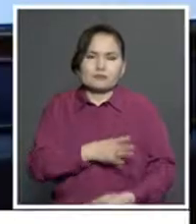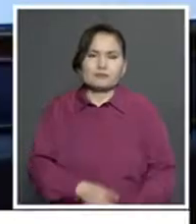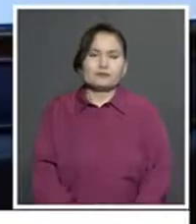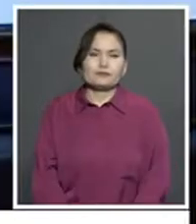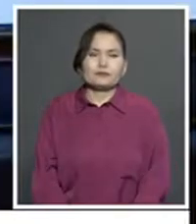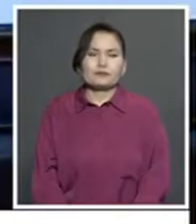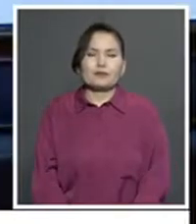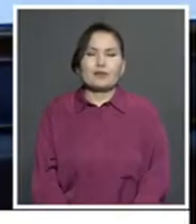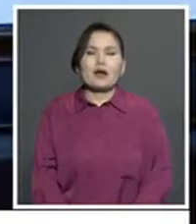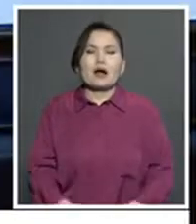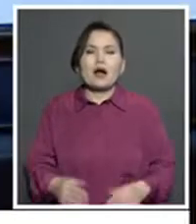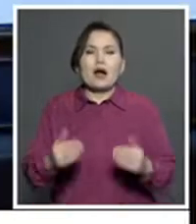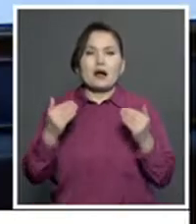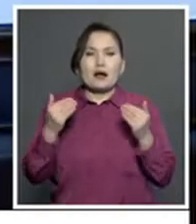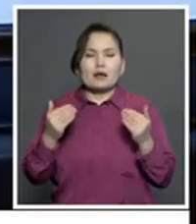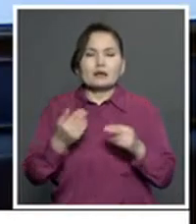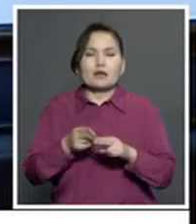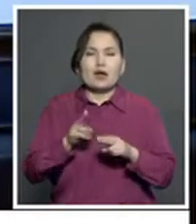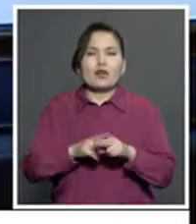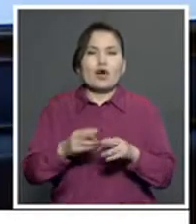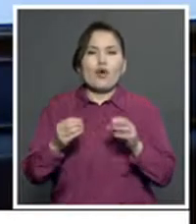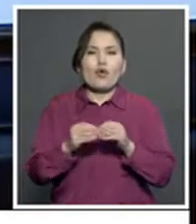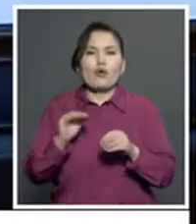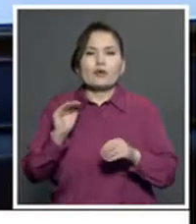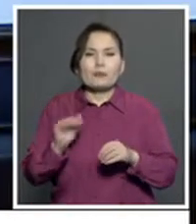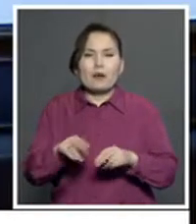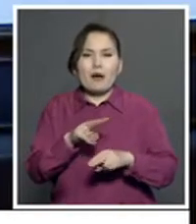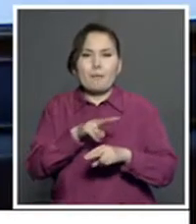Карантиндік іс-шараға 10 мыңнан астам полиция мен ұлттық ұлан